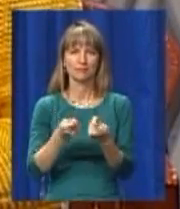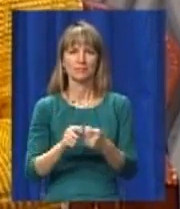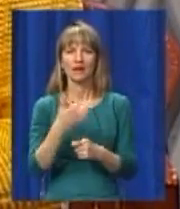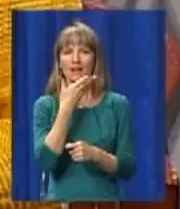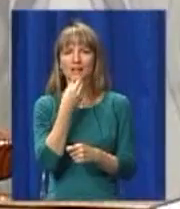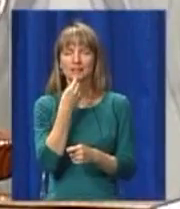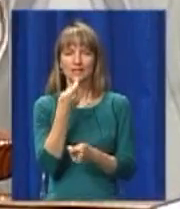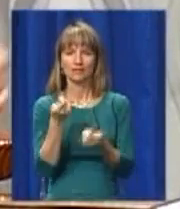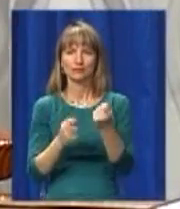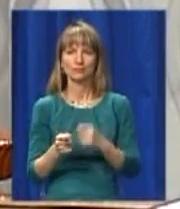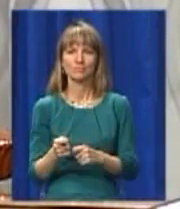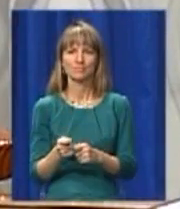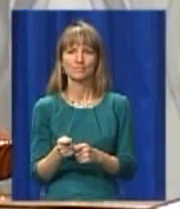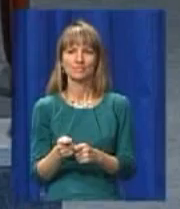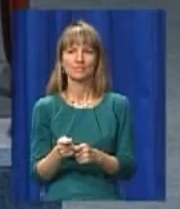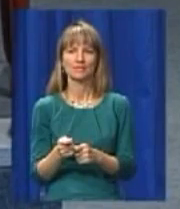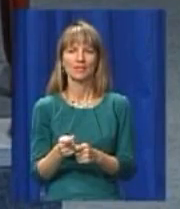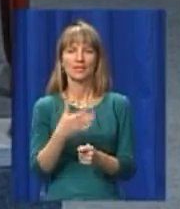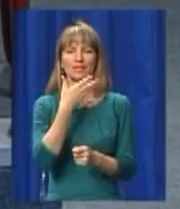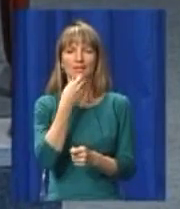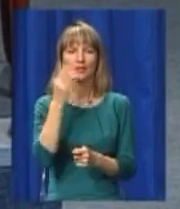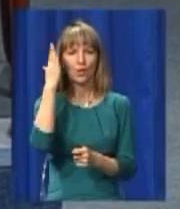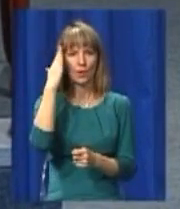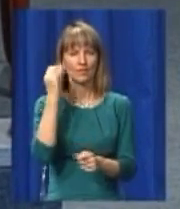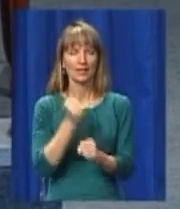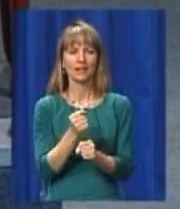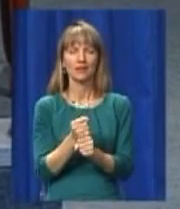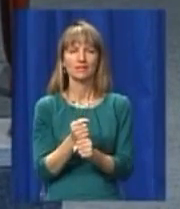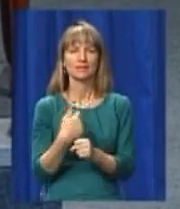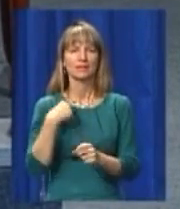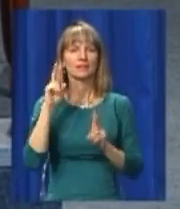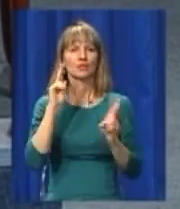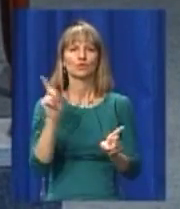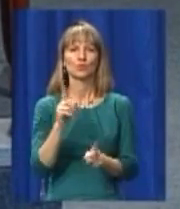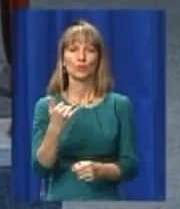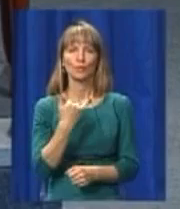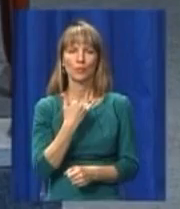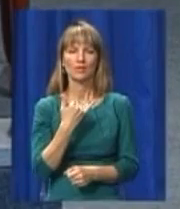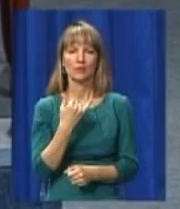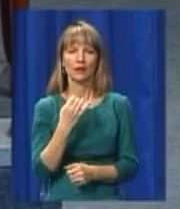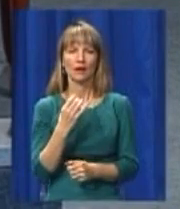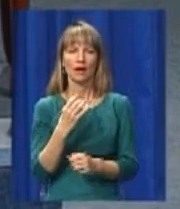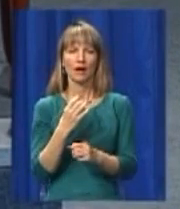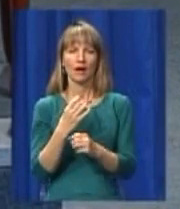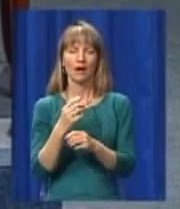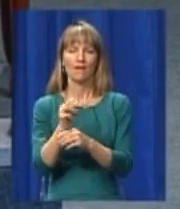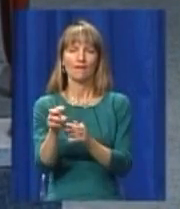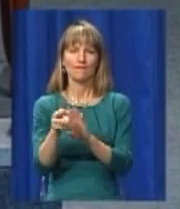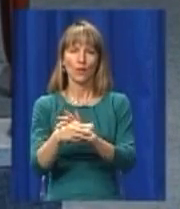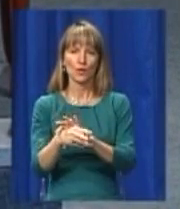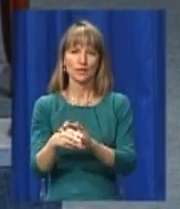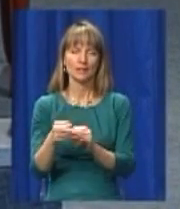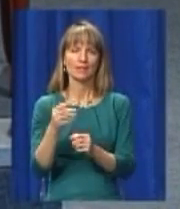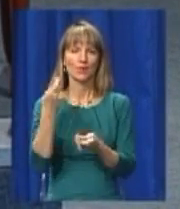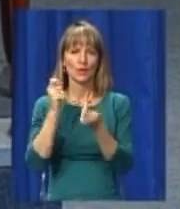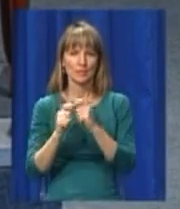шикарні колоски. Шедеври на голові роблять. Не знаю, чесно, в мене якось хвостик, косичка, гулька, все.